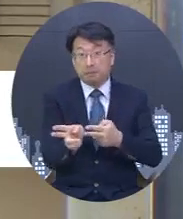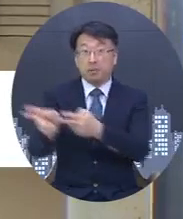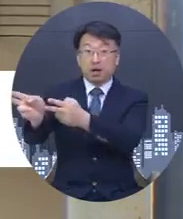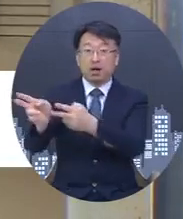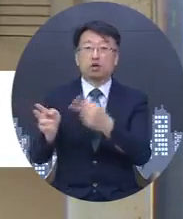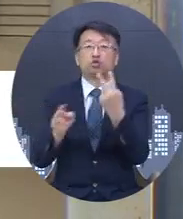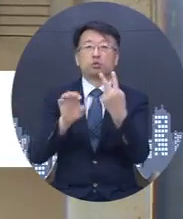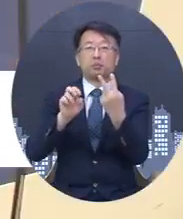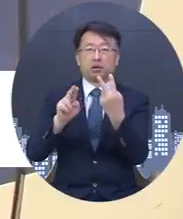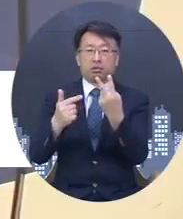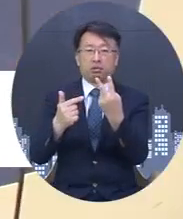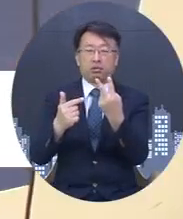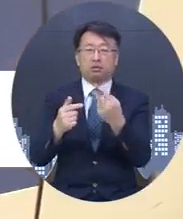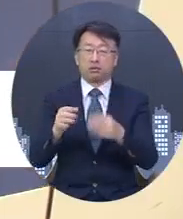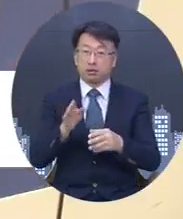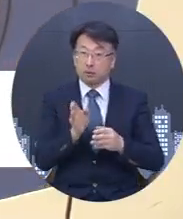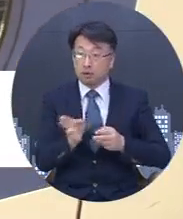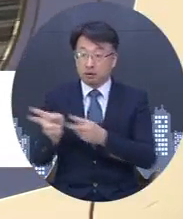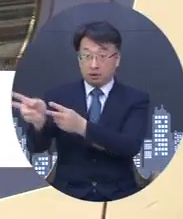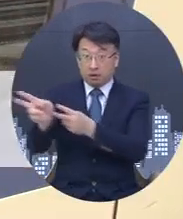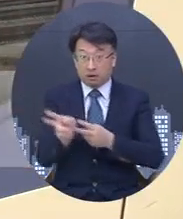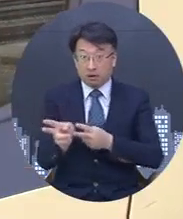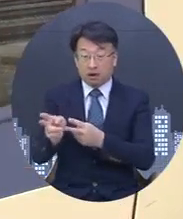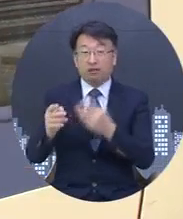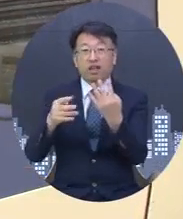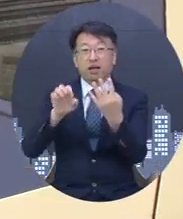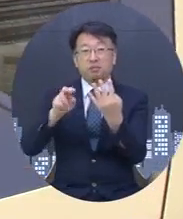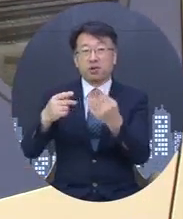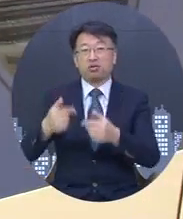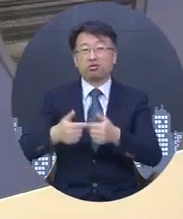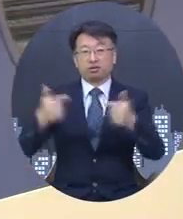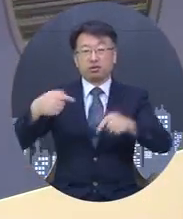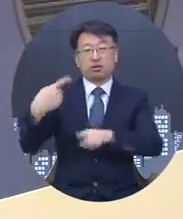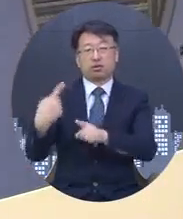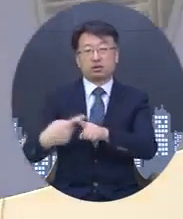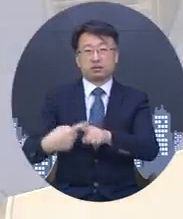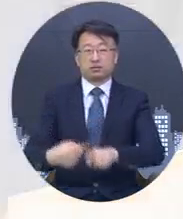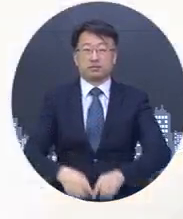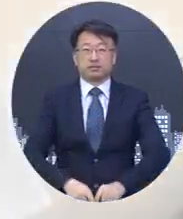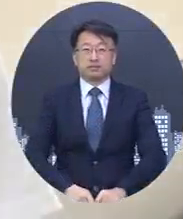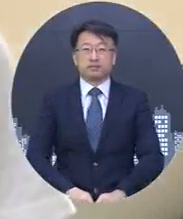2편 더 투입해 실제로 왕복 4편을 늘린 효과를 얻게 됐습니다.